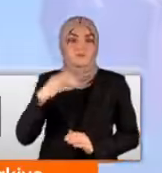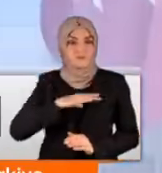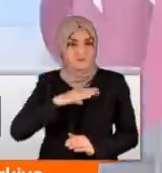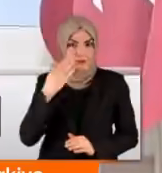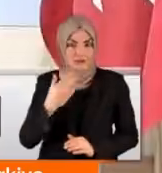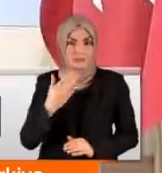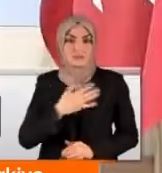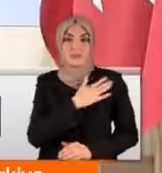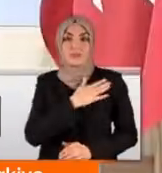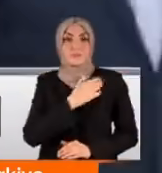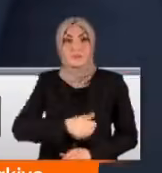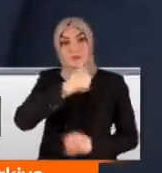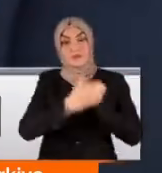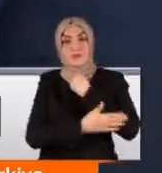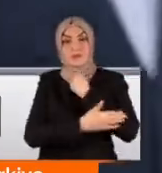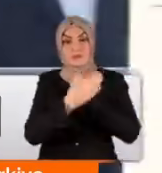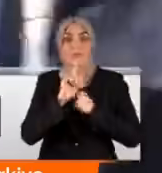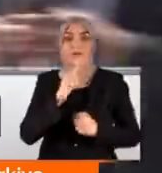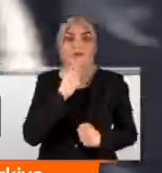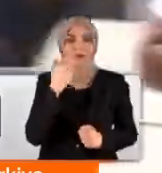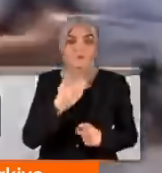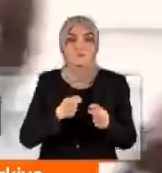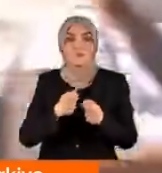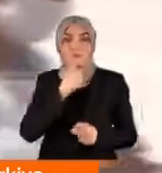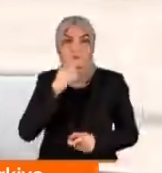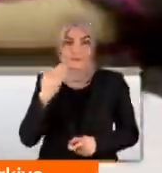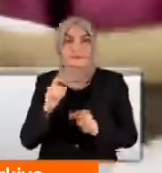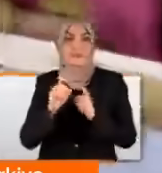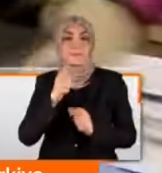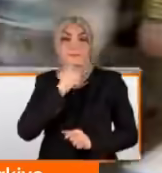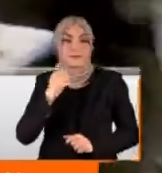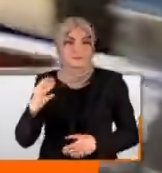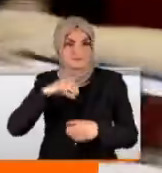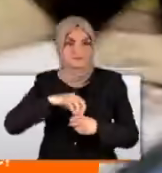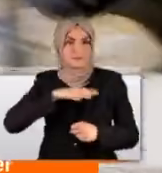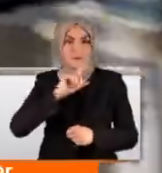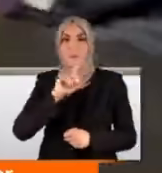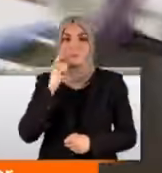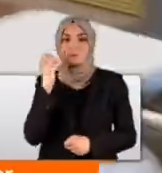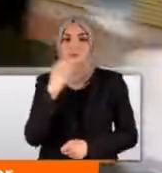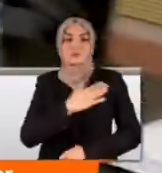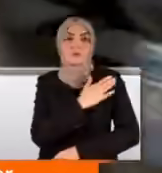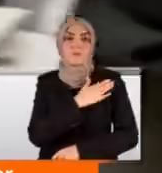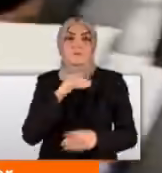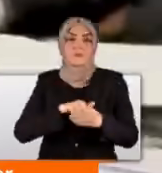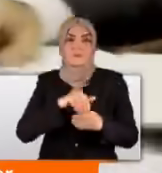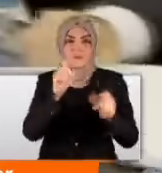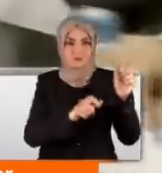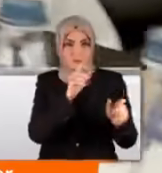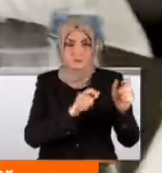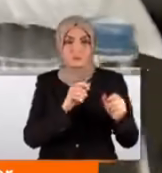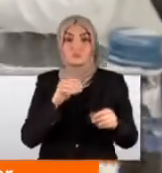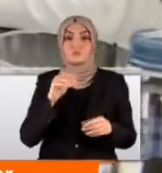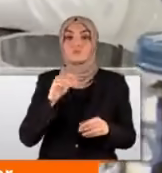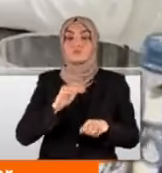Başkan Yardımcıları ile Hale Karabıyık Bülent kuşoğlu Seyit Torun'un da aralarında bulunduğu on CHP'li ismin dokunulmazlıkların bu olması